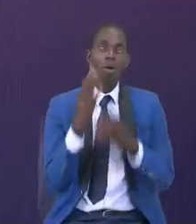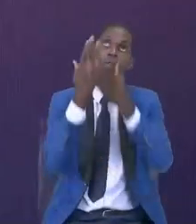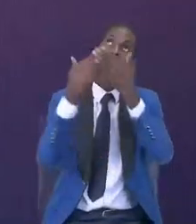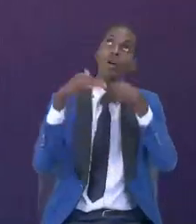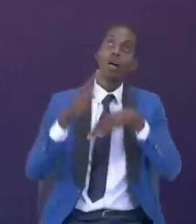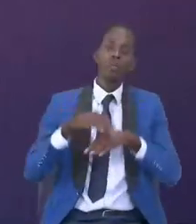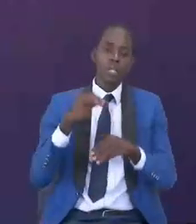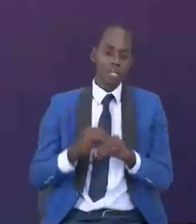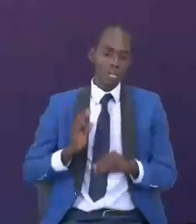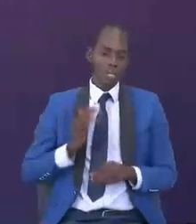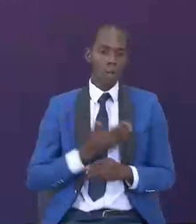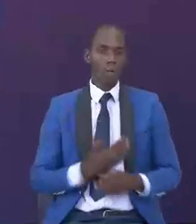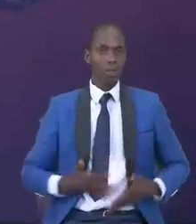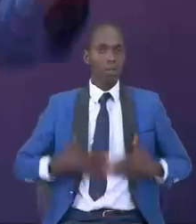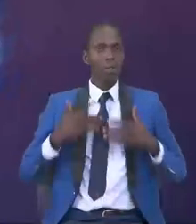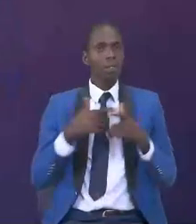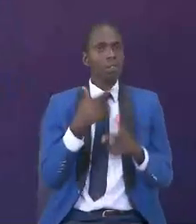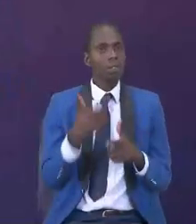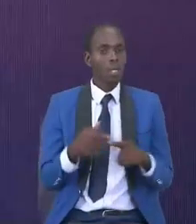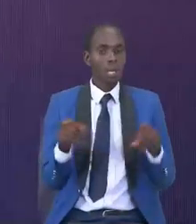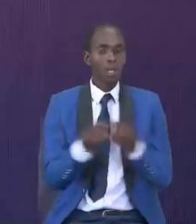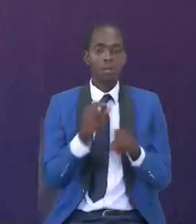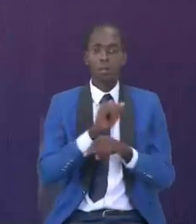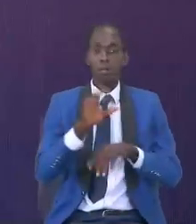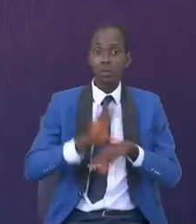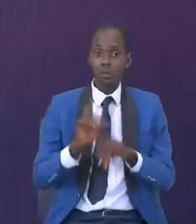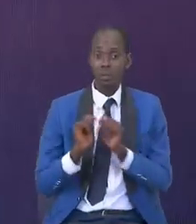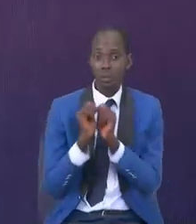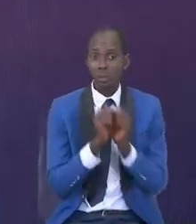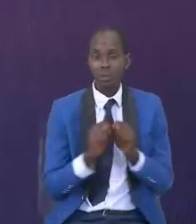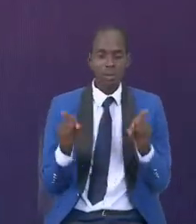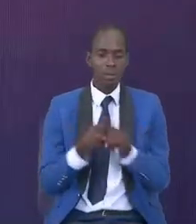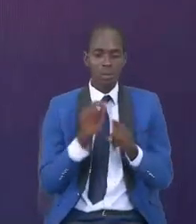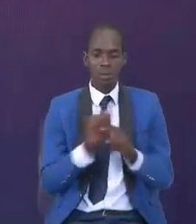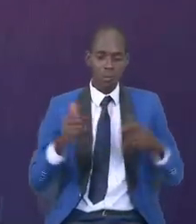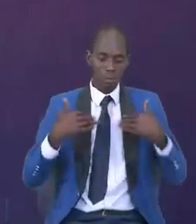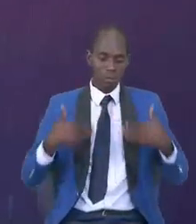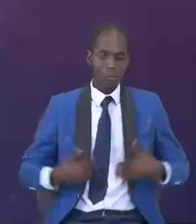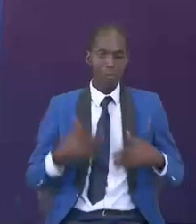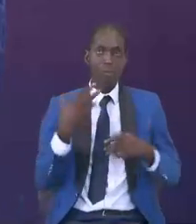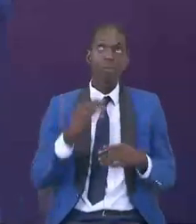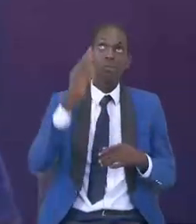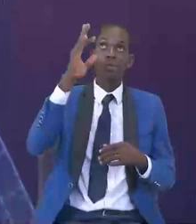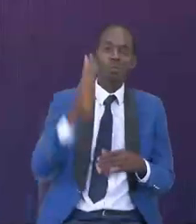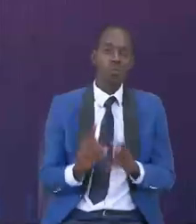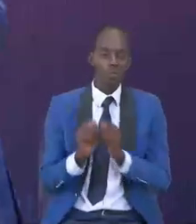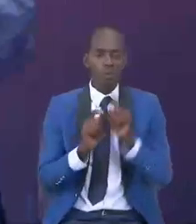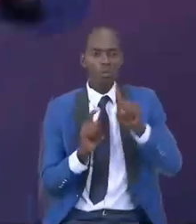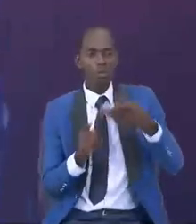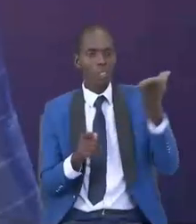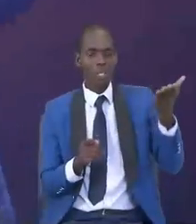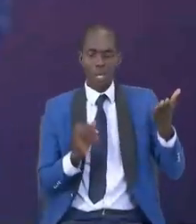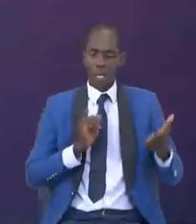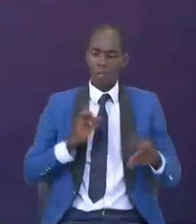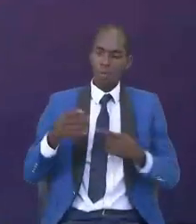du ciel dans notre vie, alors, en tant qu'Église, en tant que corps,